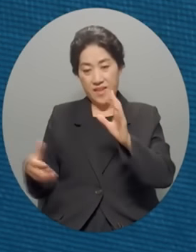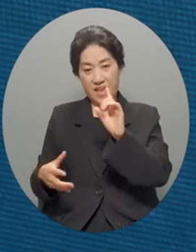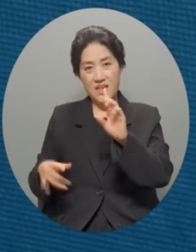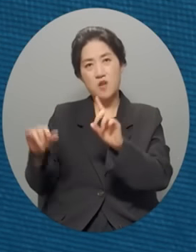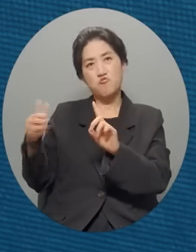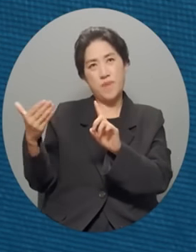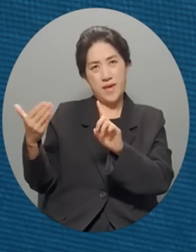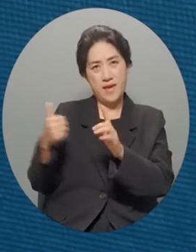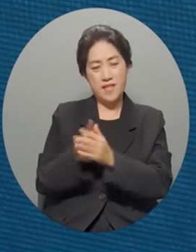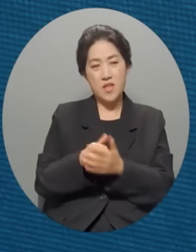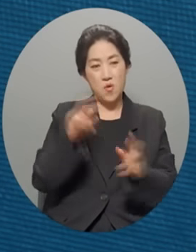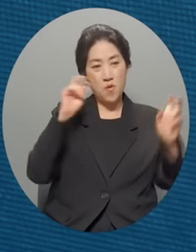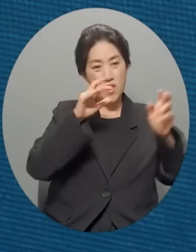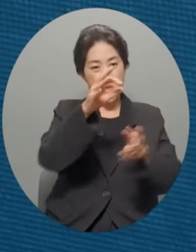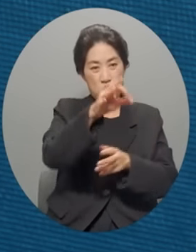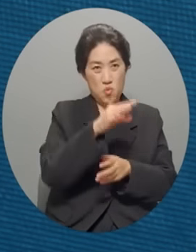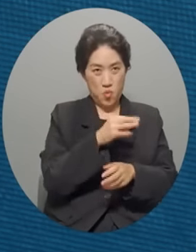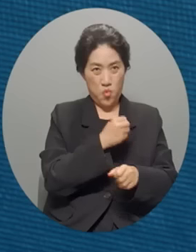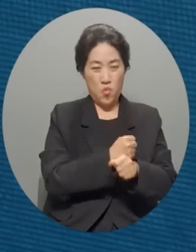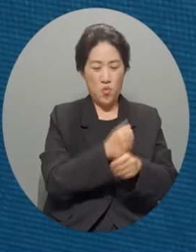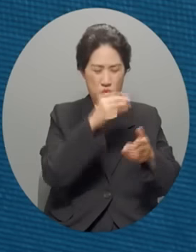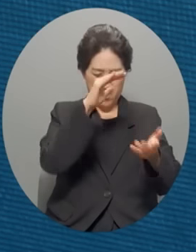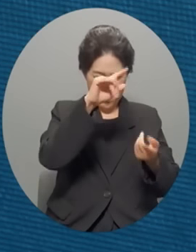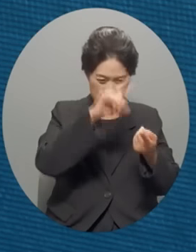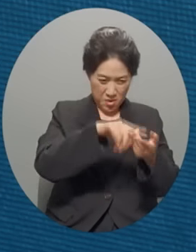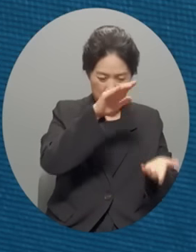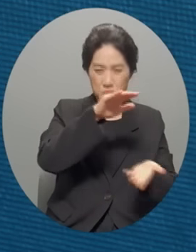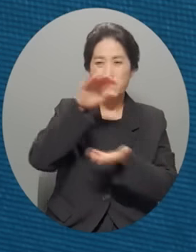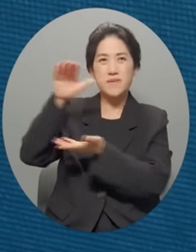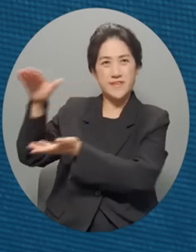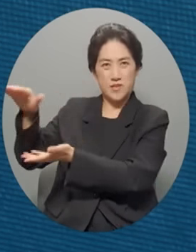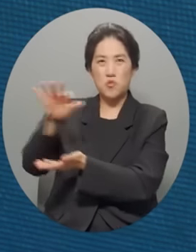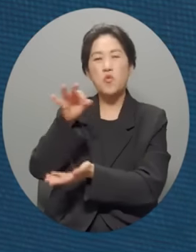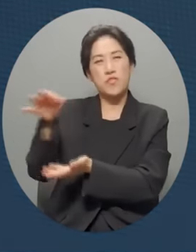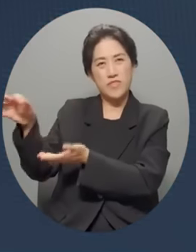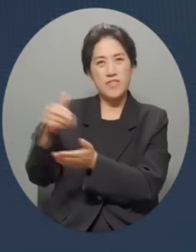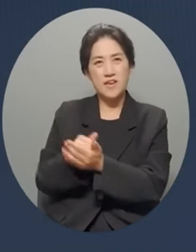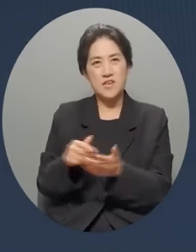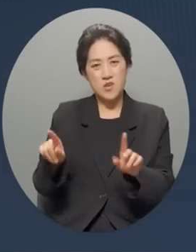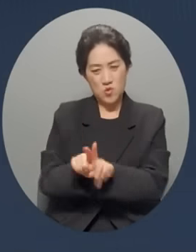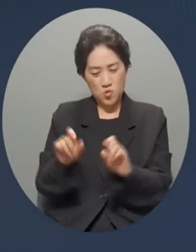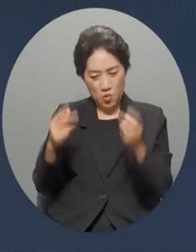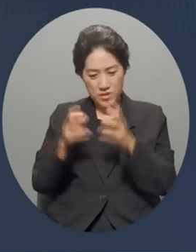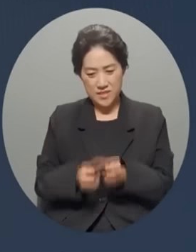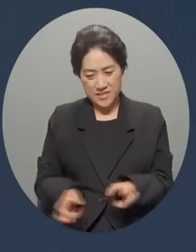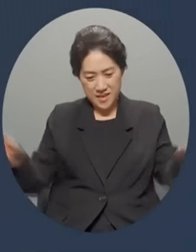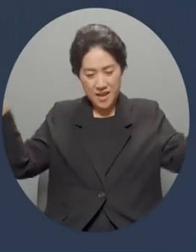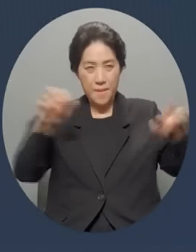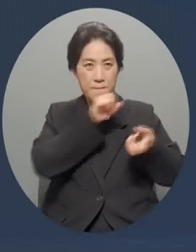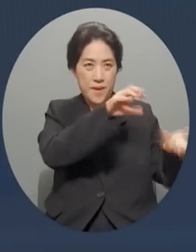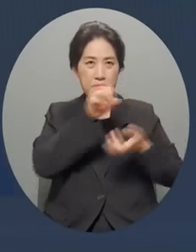900원씩. 회사에서 받는 수수료를 고스란히 건넸고 두 사람이 동시에 배송했습니다.